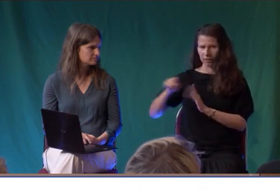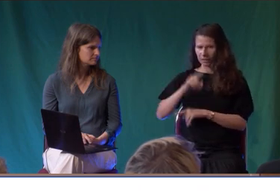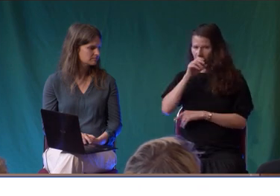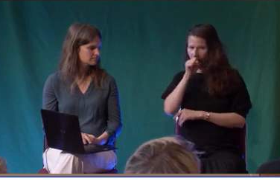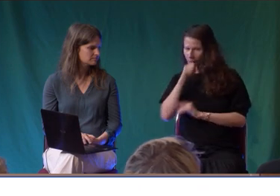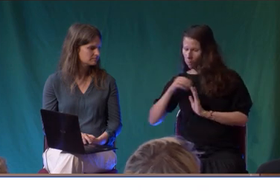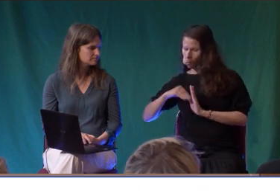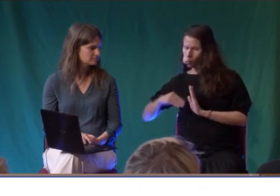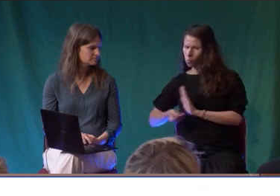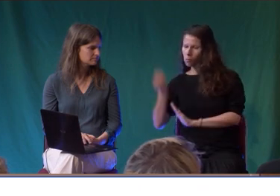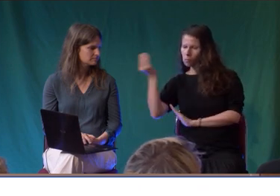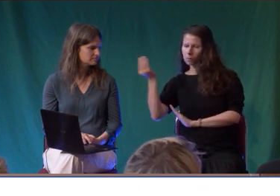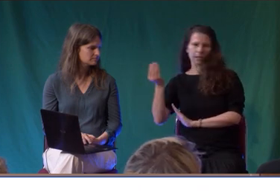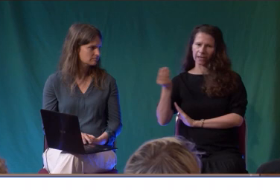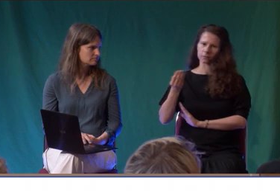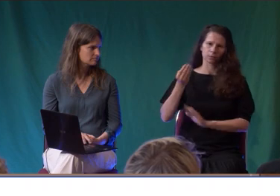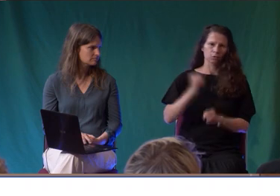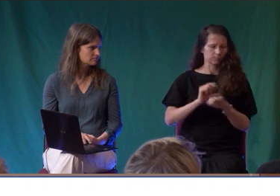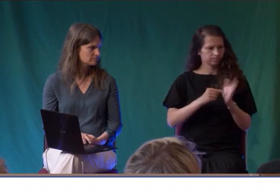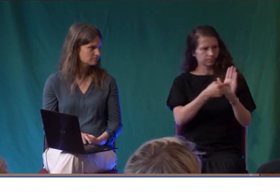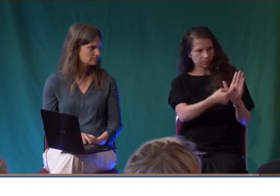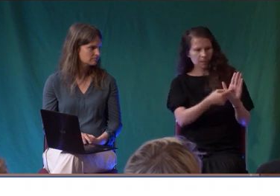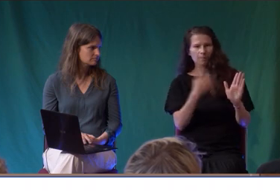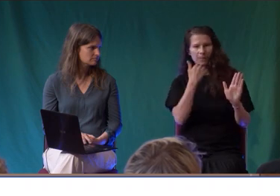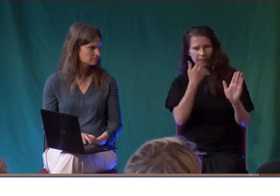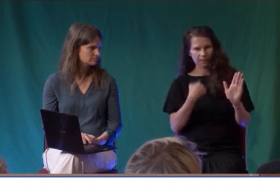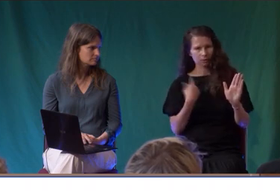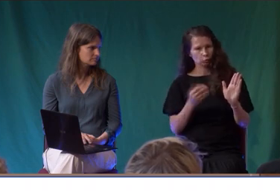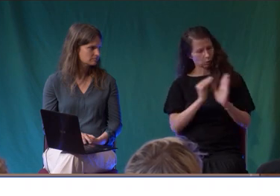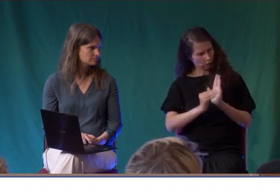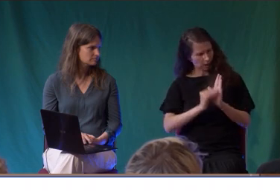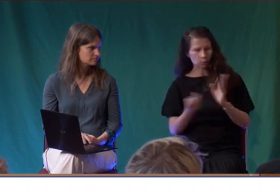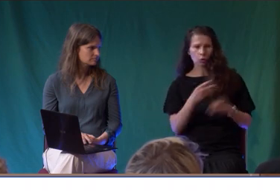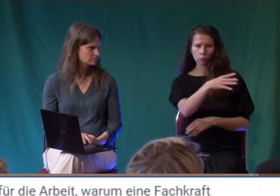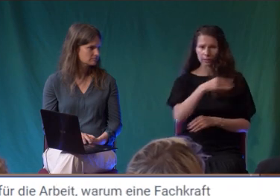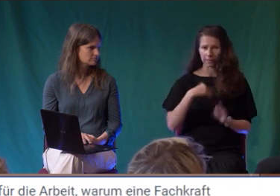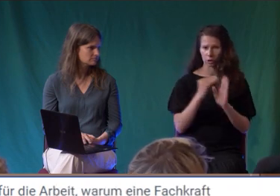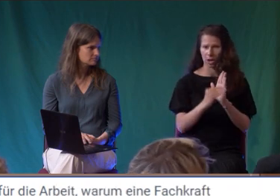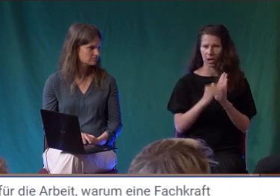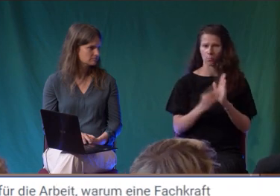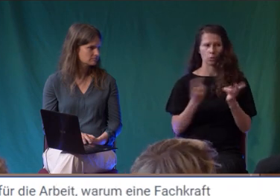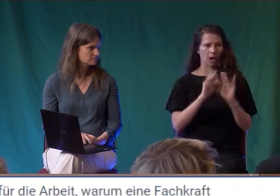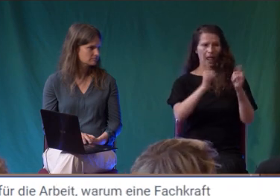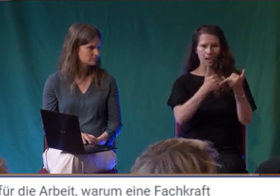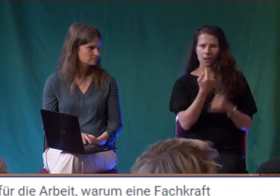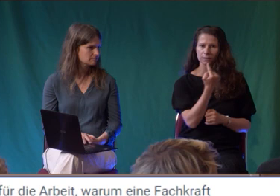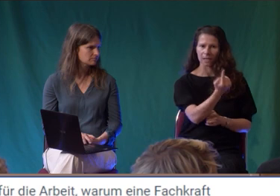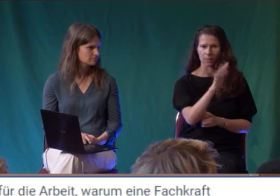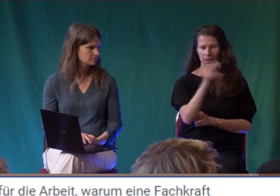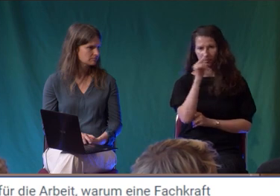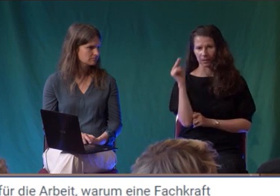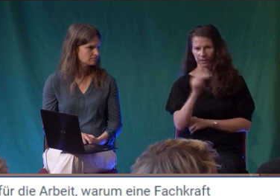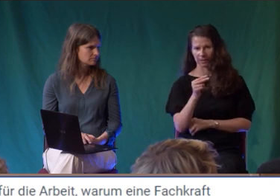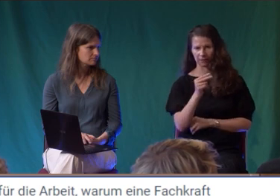dass dann immer gesagt wird hier das habe ich in Bericht geschrieben oder man schreibt den Bericht gemeinsam oder die Eltern können auch noch selber ihren Blickwinkel